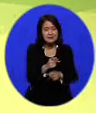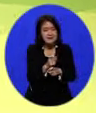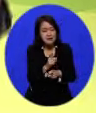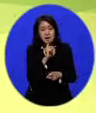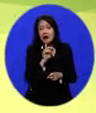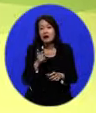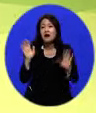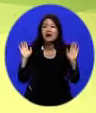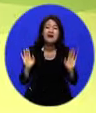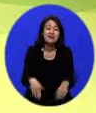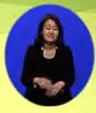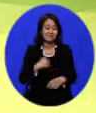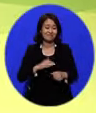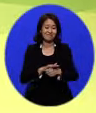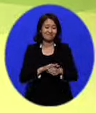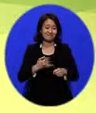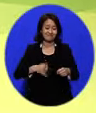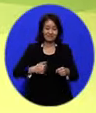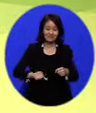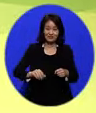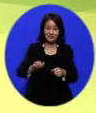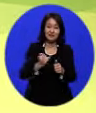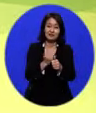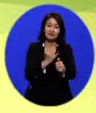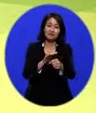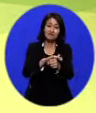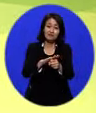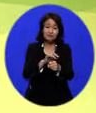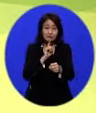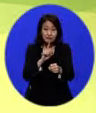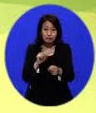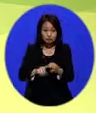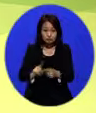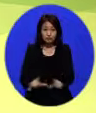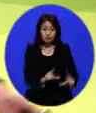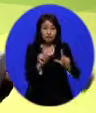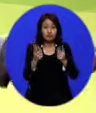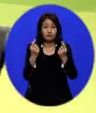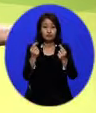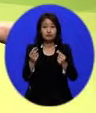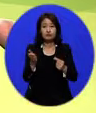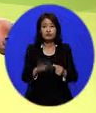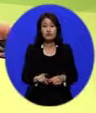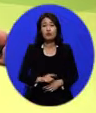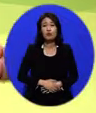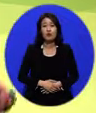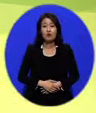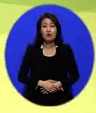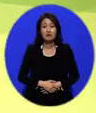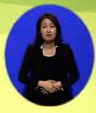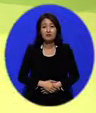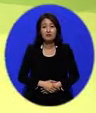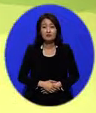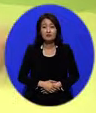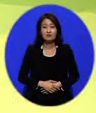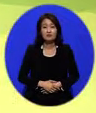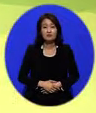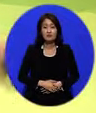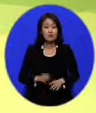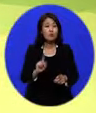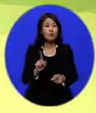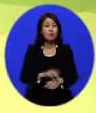아니고 어 사랑해 아들아 딸아 여보 사랑해요 이렇게 살아야 되겠죠. 근데 얼마나 쉬어요? 뭘로?